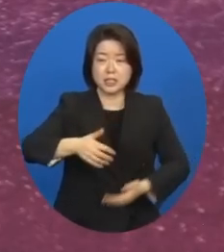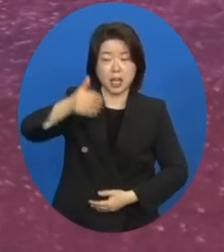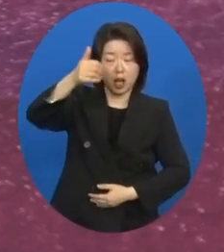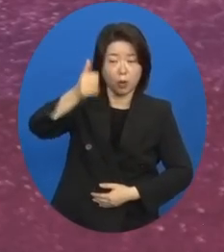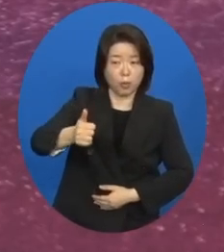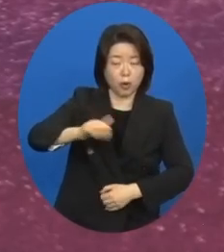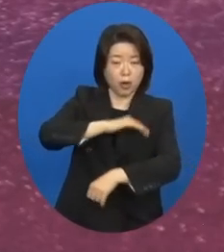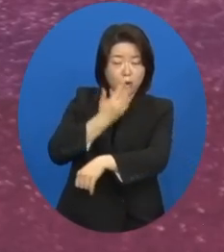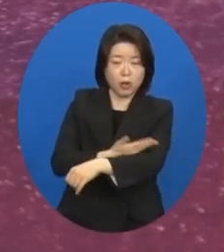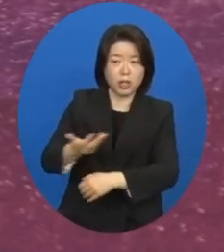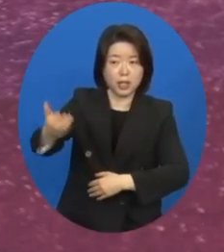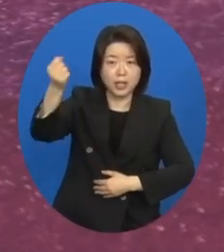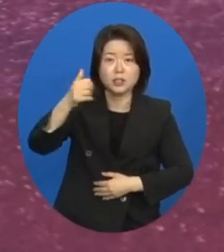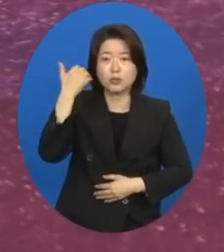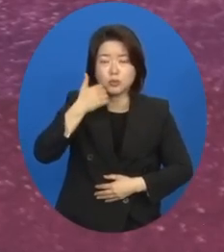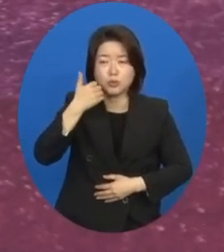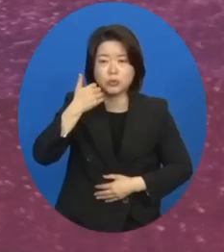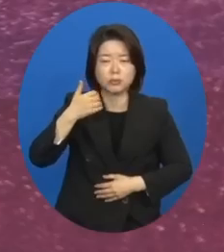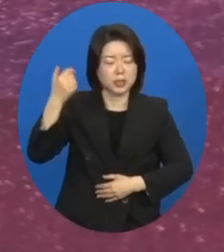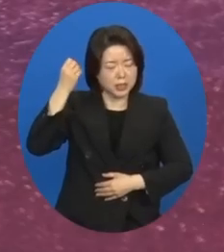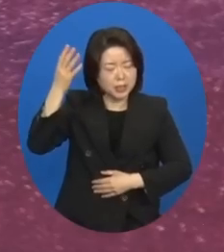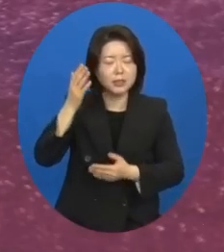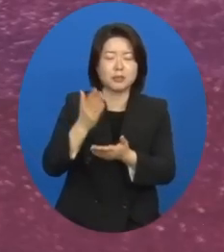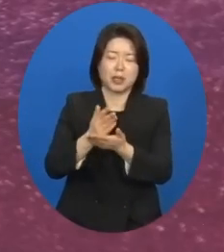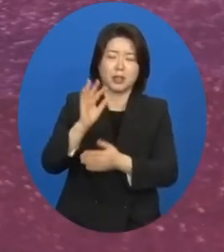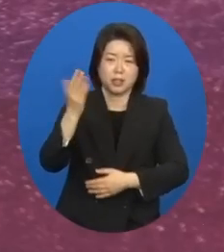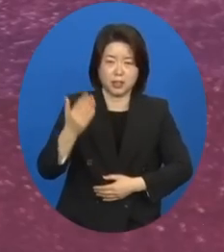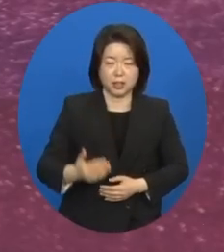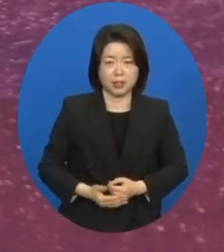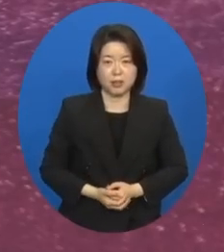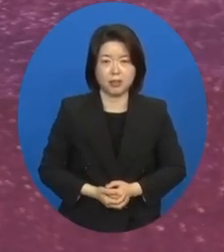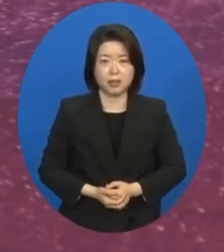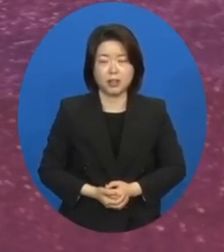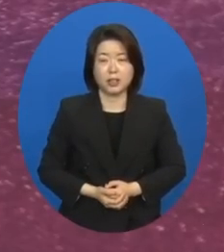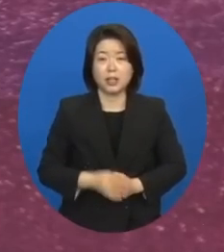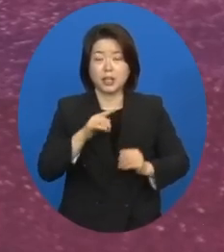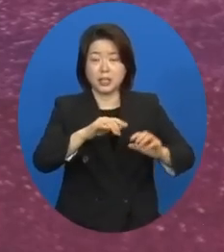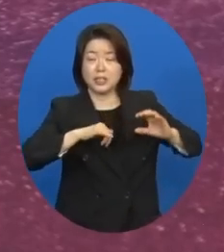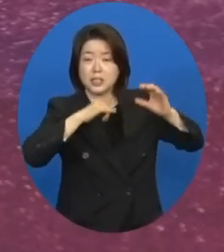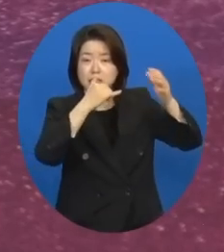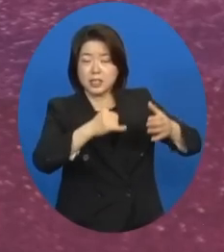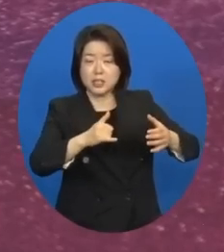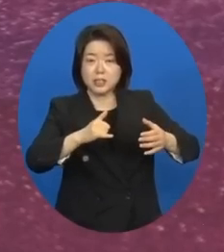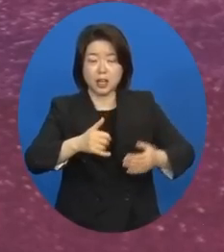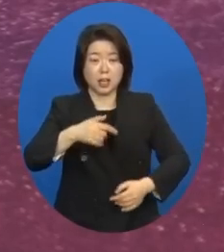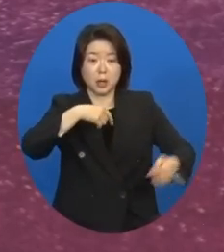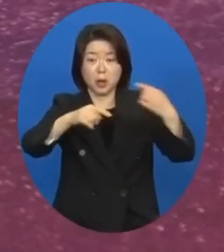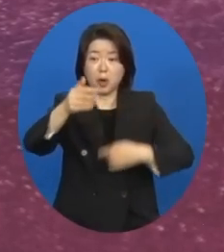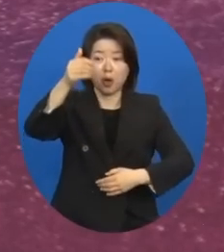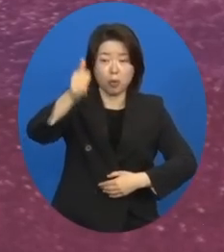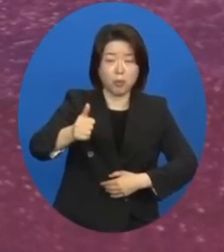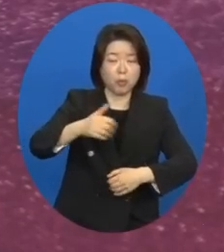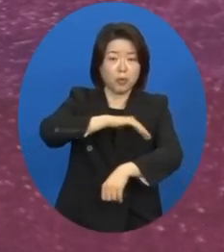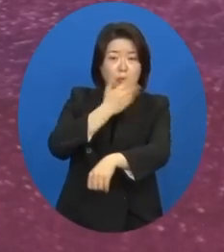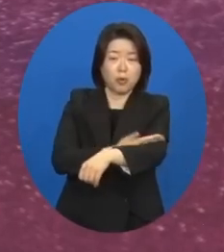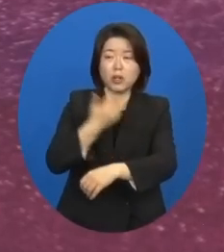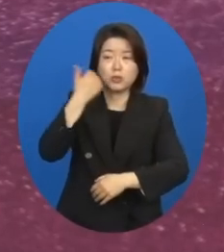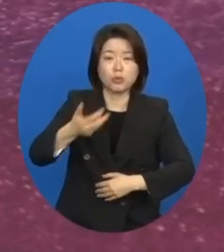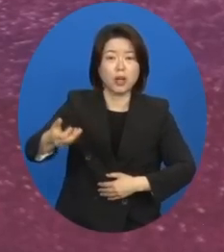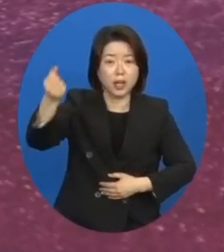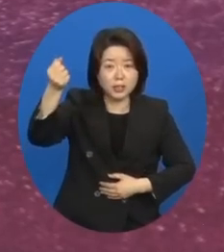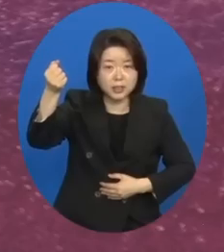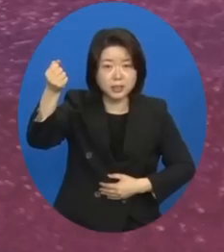있는지 잊지 말아야 된다는 것입니다. 여러분, 이 세상의 주권이 누구에게 있습니까? 이 세상의